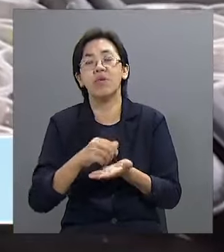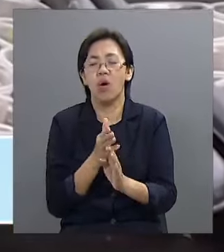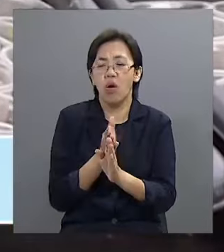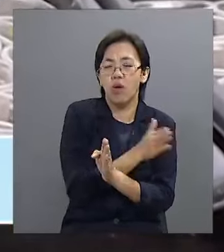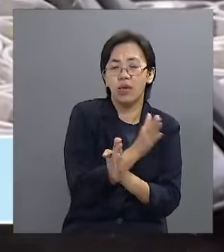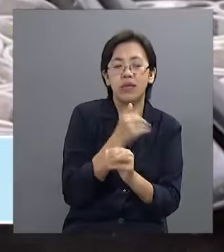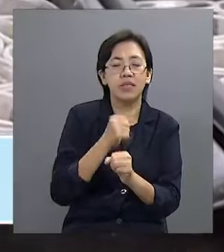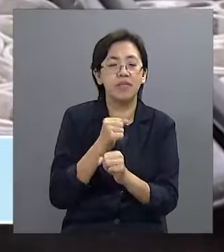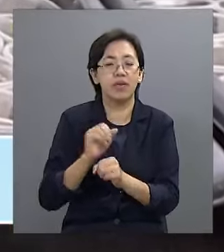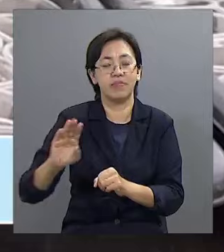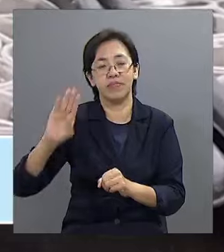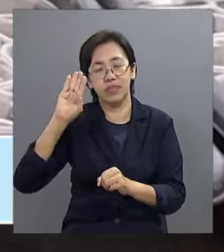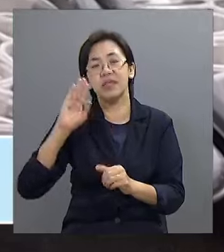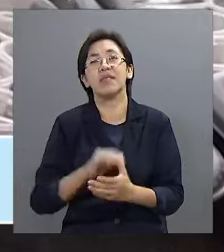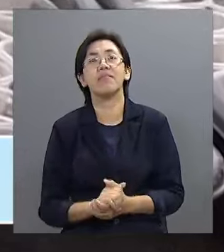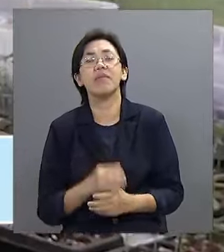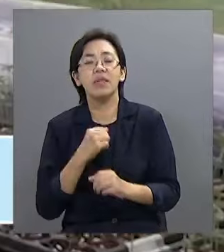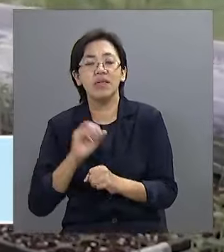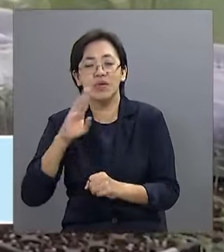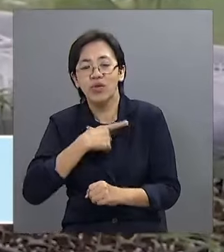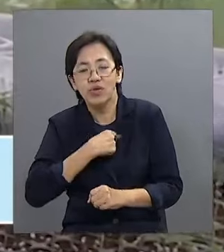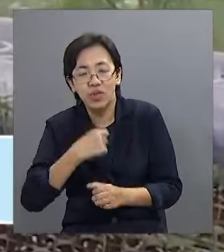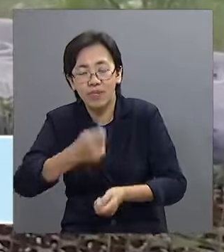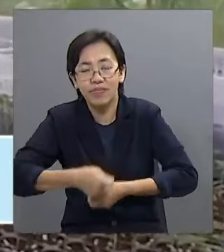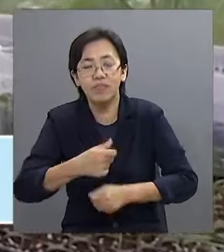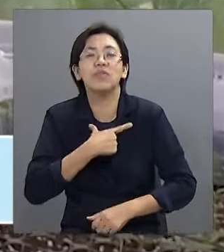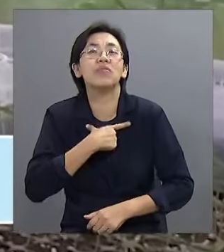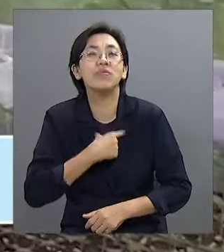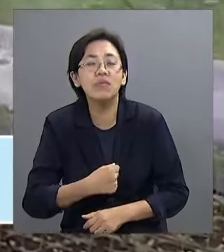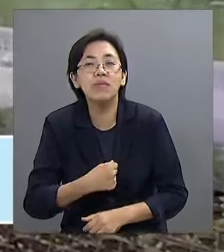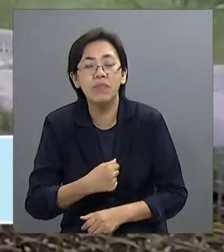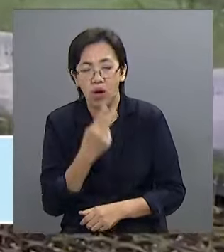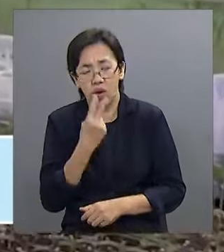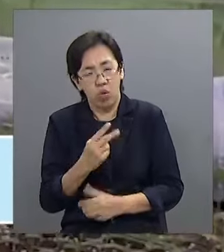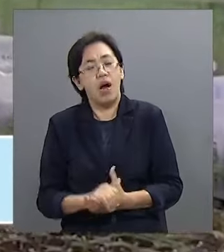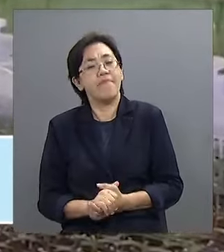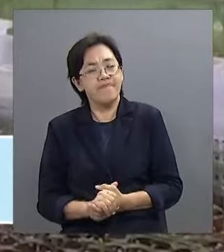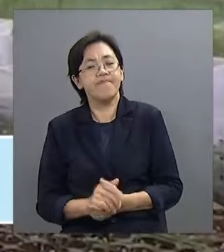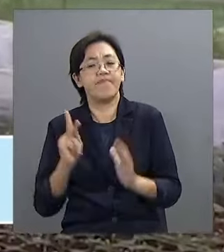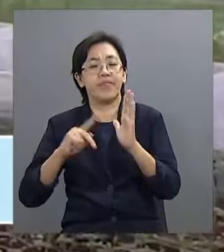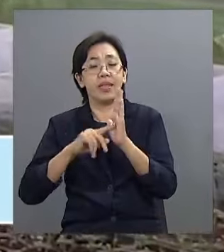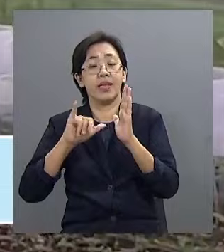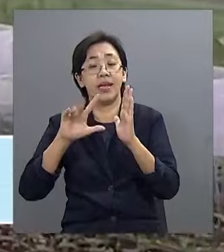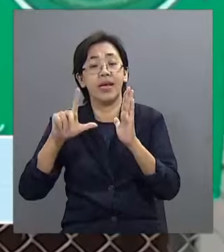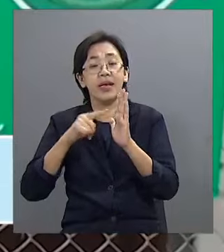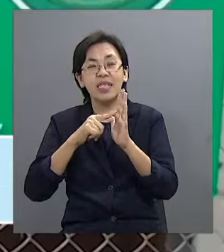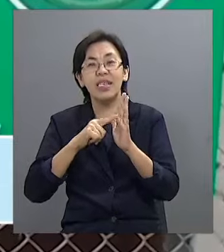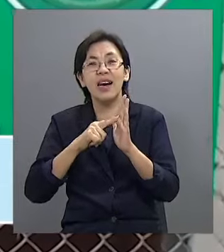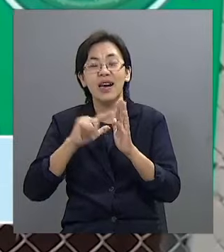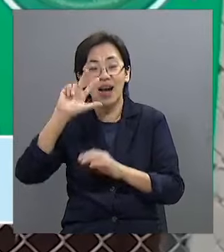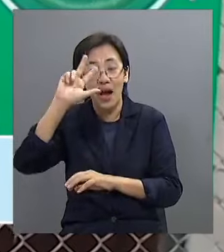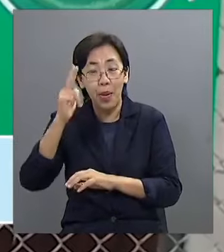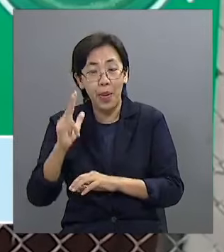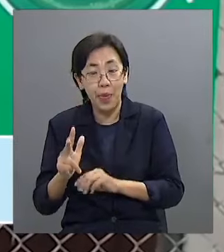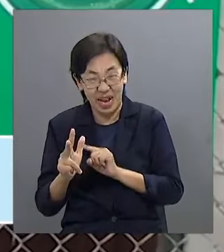านบริษัทแต่ด้วยความชอบทางด้านการเกษตรแล้วก็เห็นว่ากัญชาเนี่ยจะเป็นพืชเศรษฐกิจที่สามารถสร้างรายได้ให้กับในอนาคตเป็นอย่างดีนะค